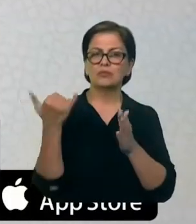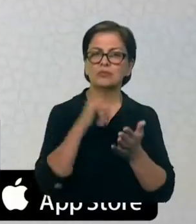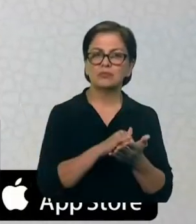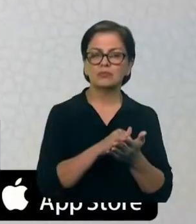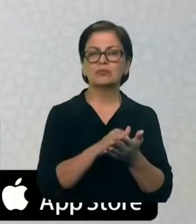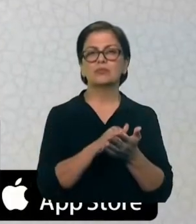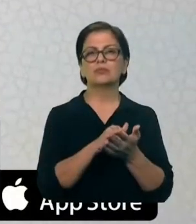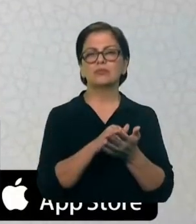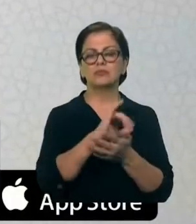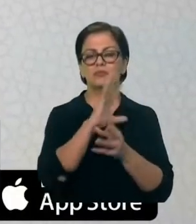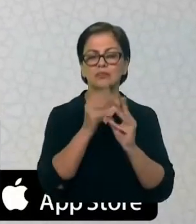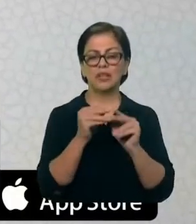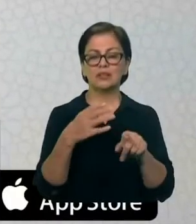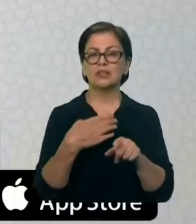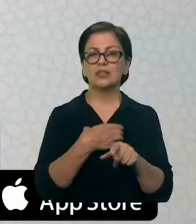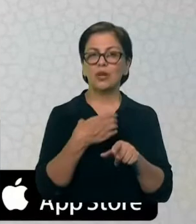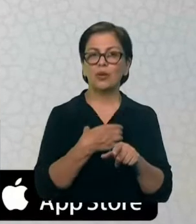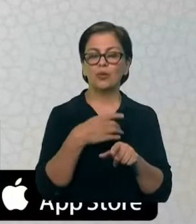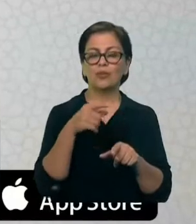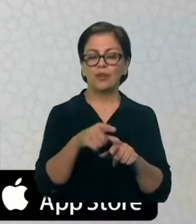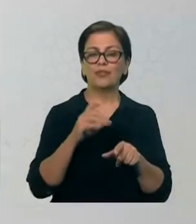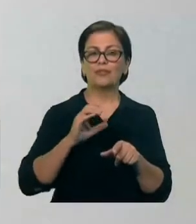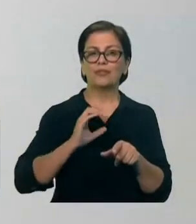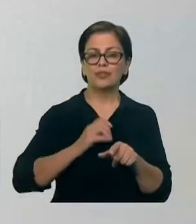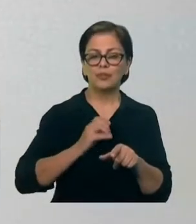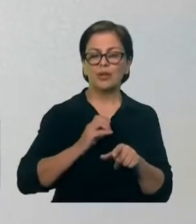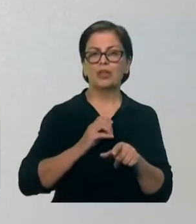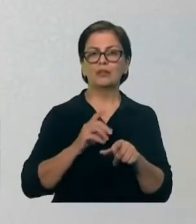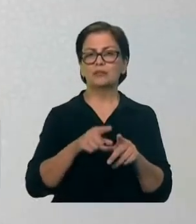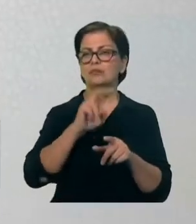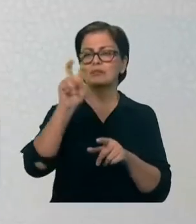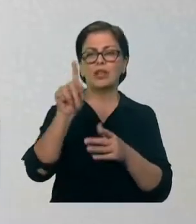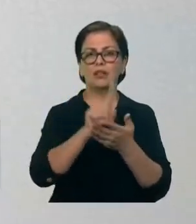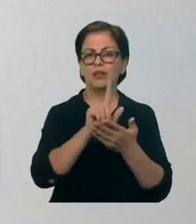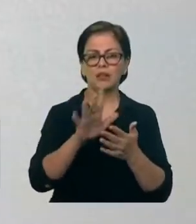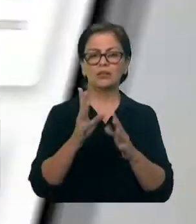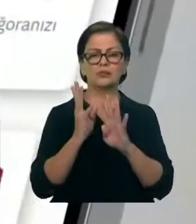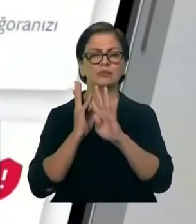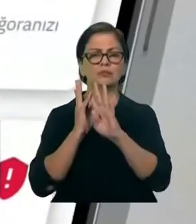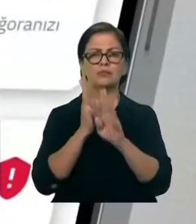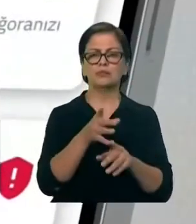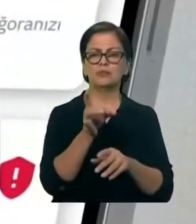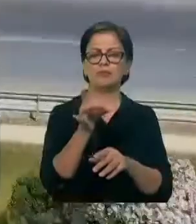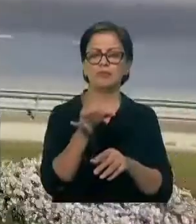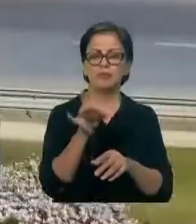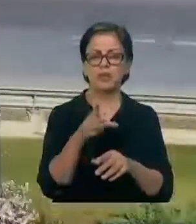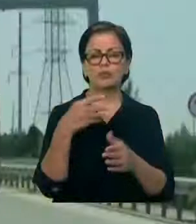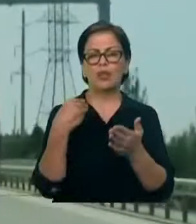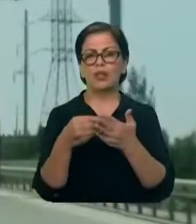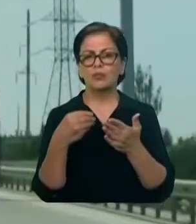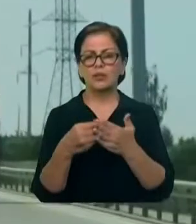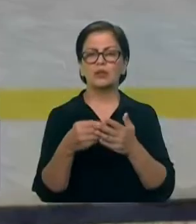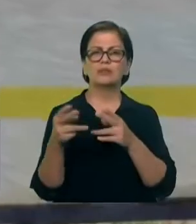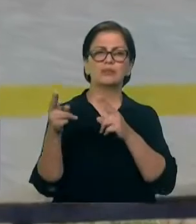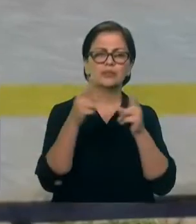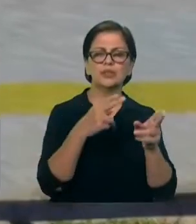kifayət edir. Beləliklə, Garant Sığorta Agenti MMC ilə vətəndaşlar sığorta şirkətlərinə getmədən, növbə gözləmədən nəqliyyat vasitələrinin daşınmaz əmlakı və səyahət sığortası